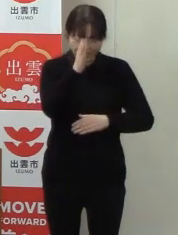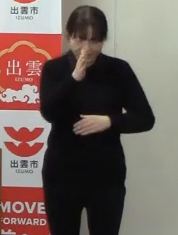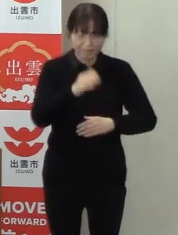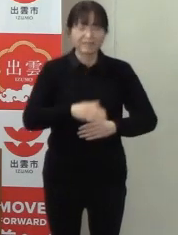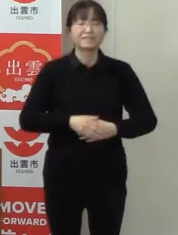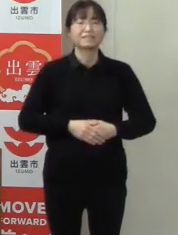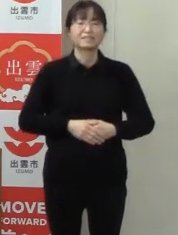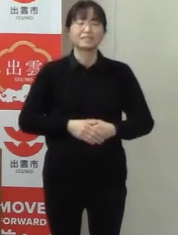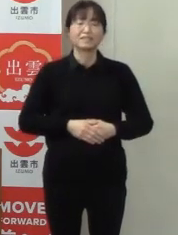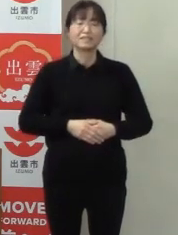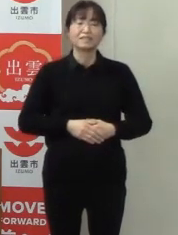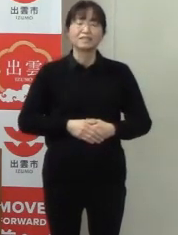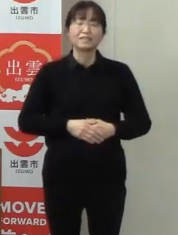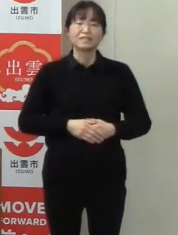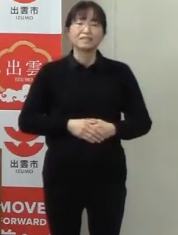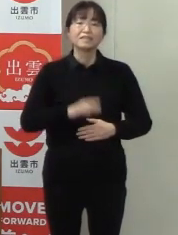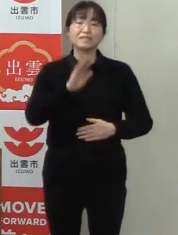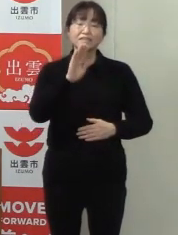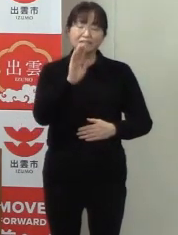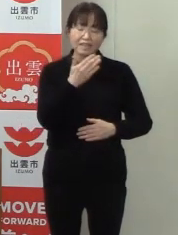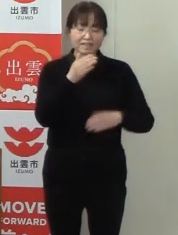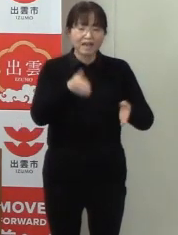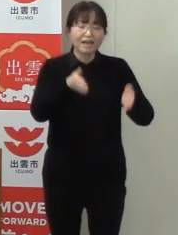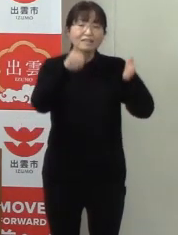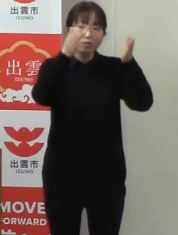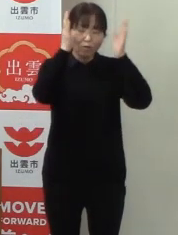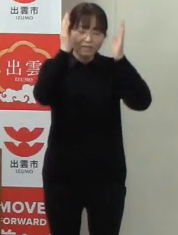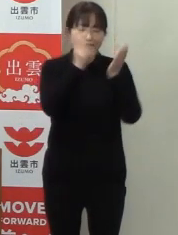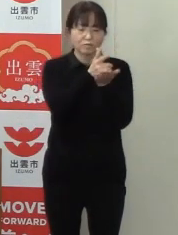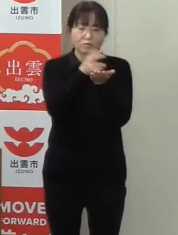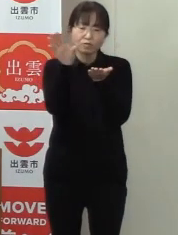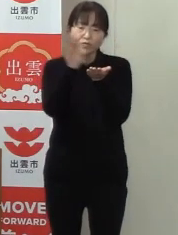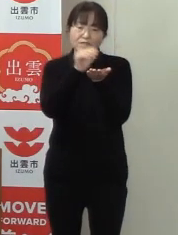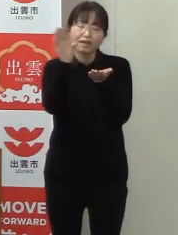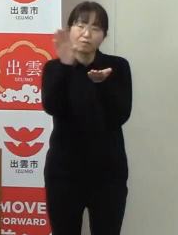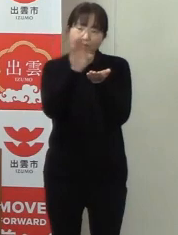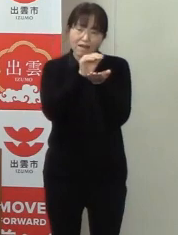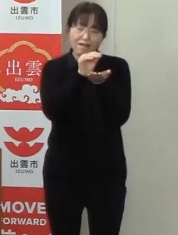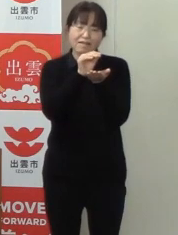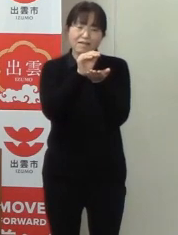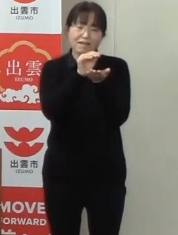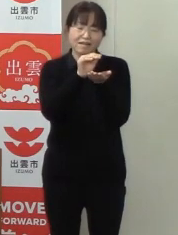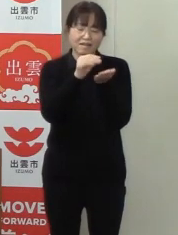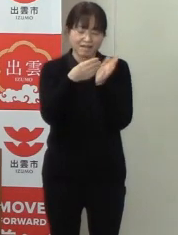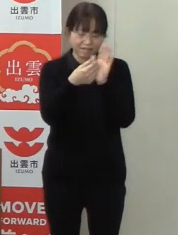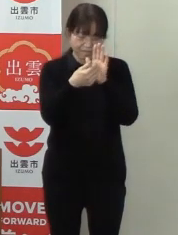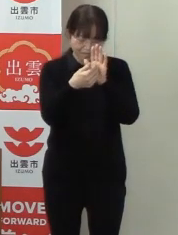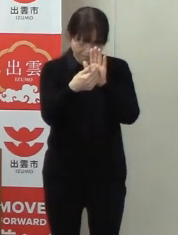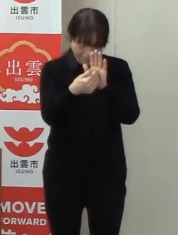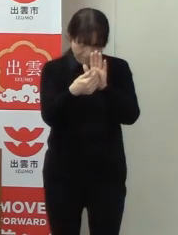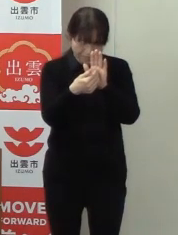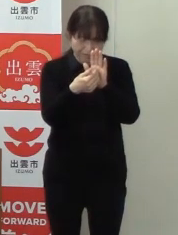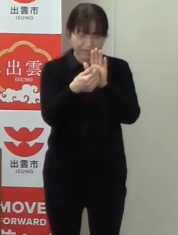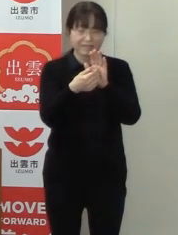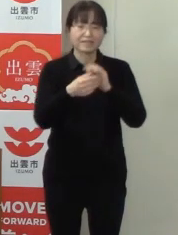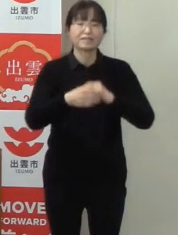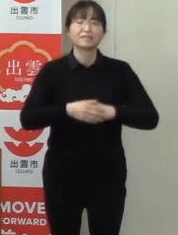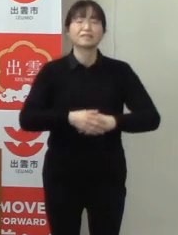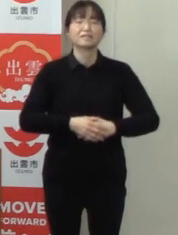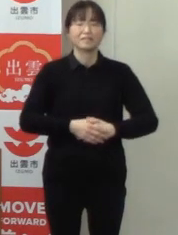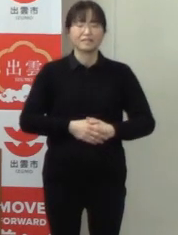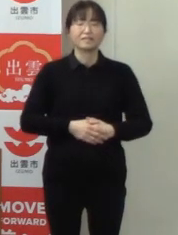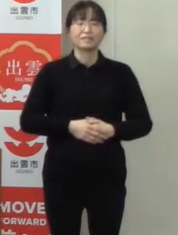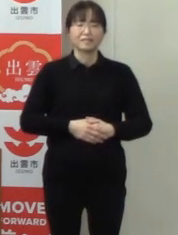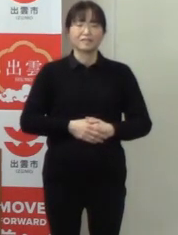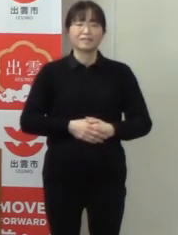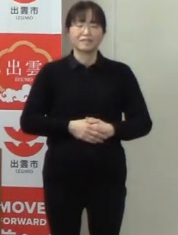の性格上ですね、当日の取材はお控えということで、私たちに